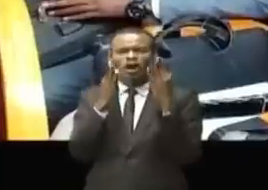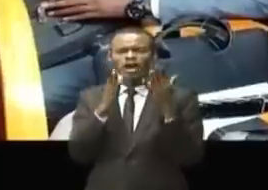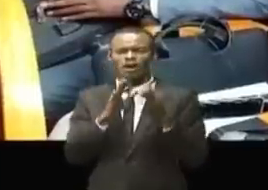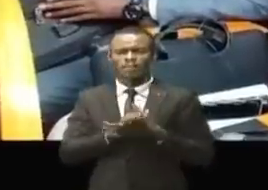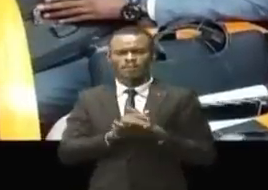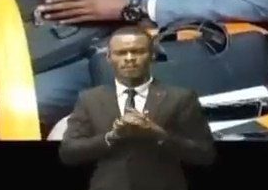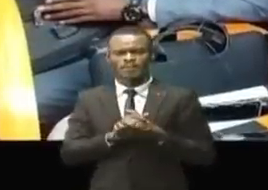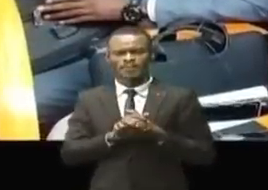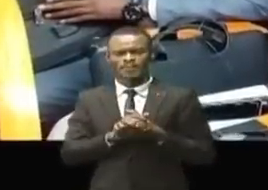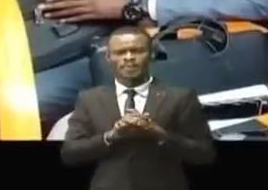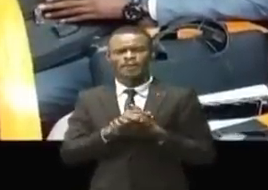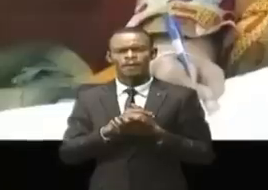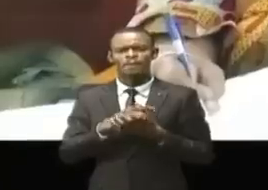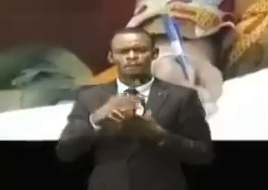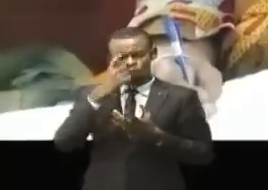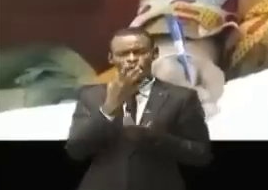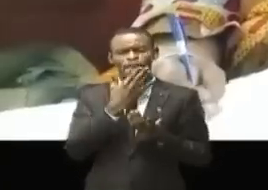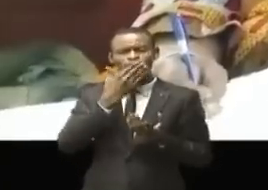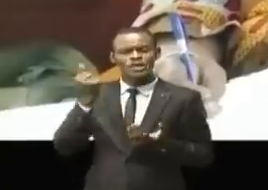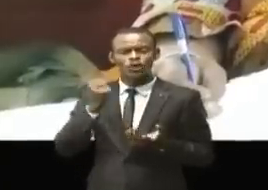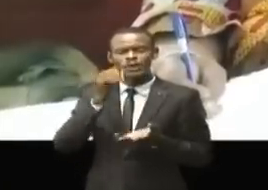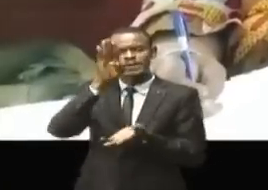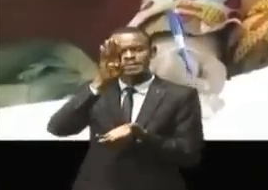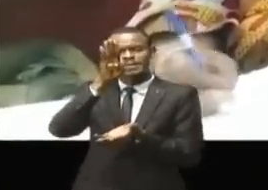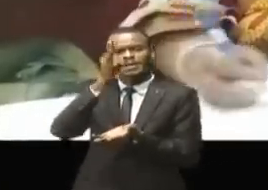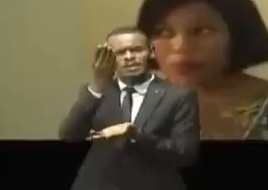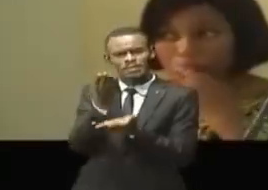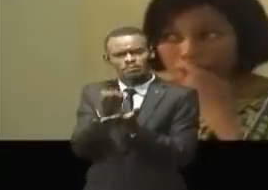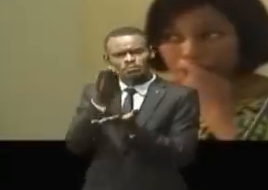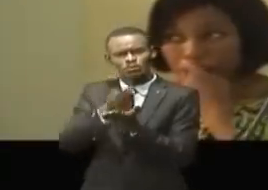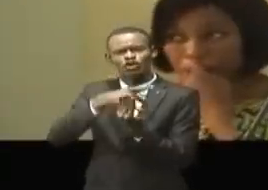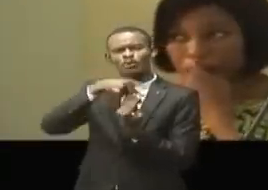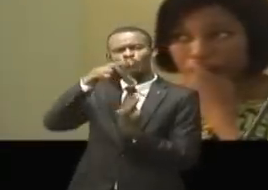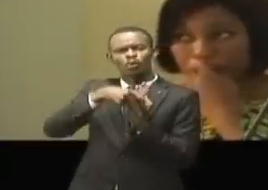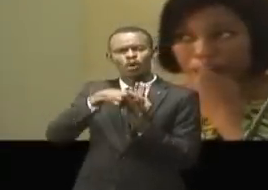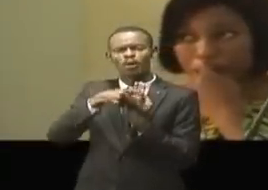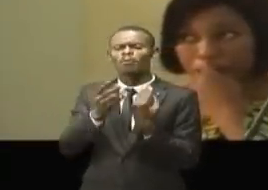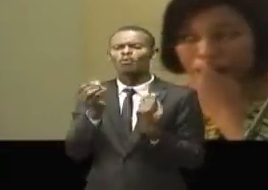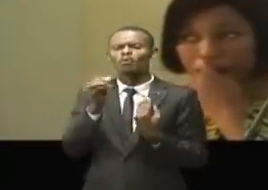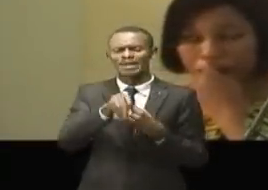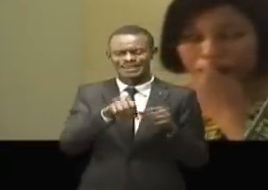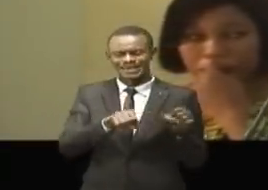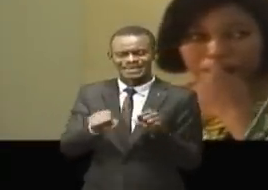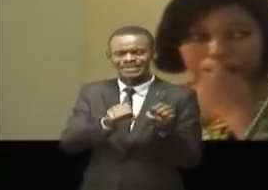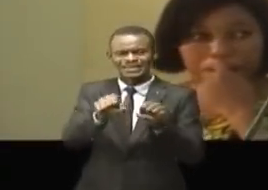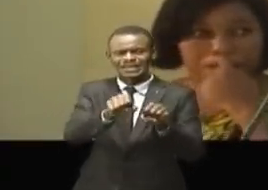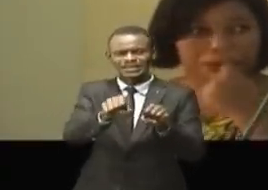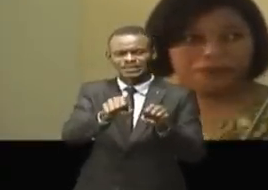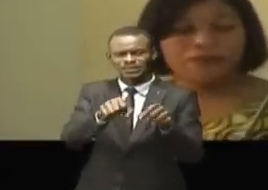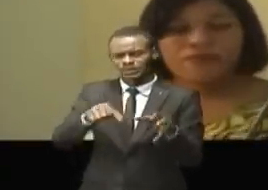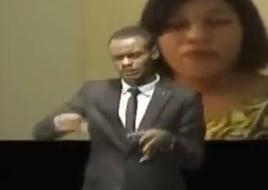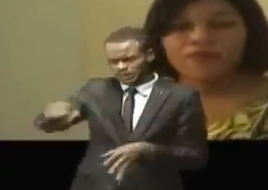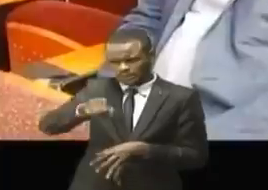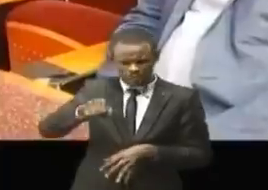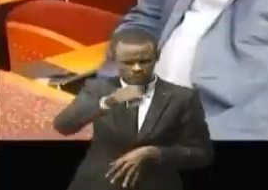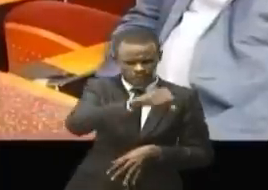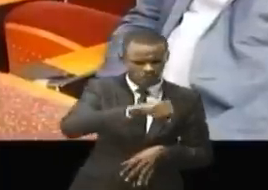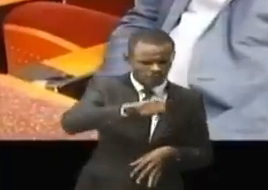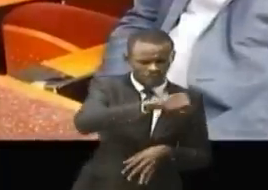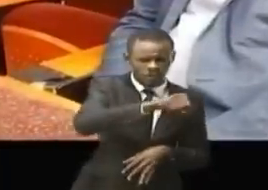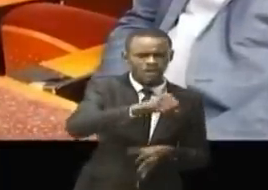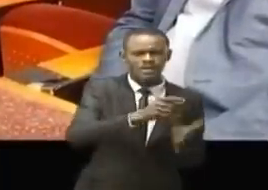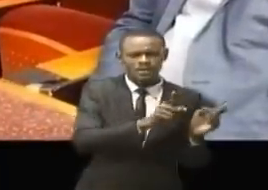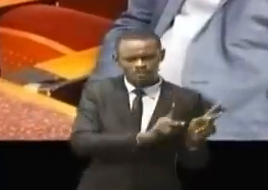le budget programme et disposant de stratégies sectorielles et autres documents de planification stratégique. Avec